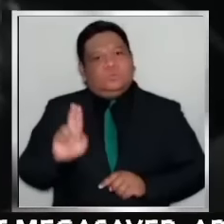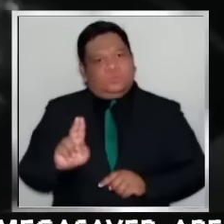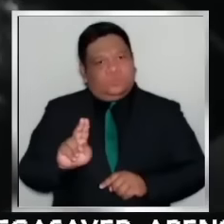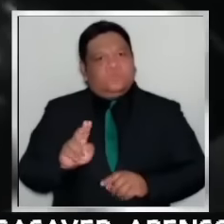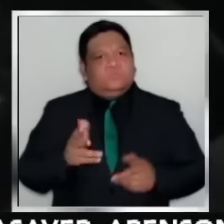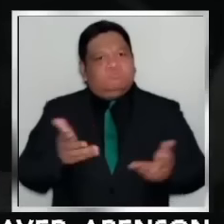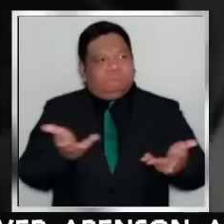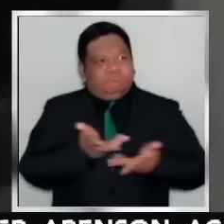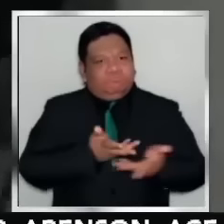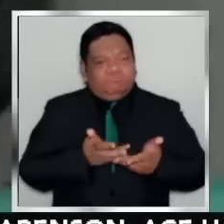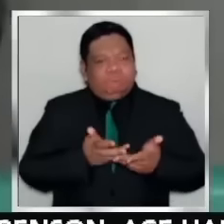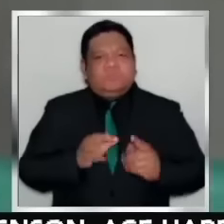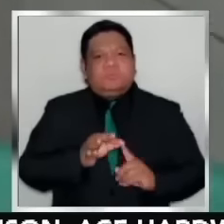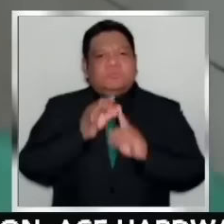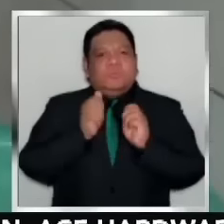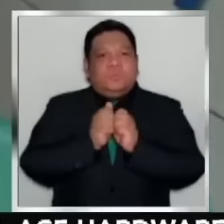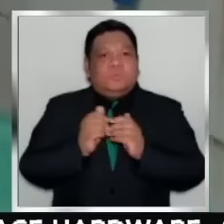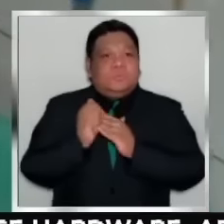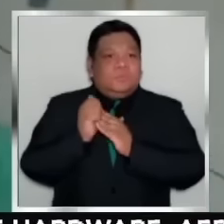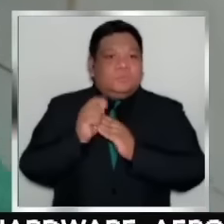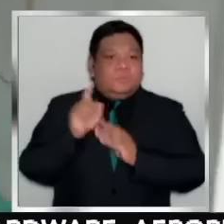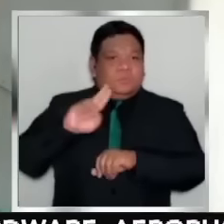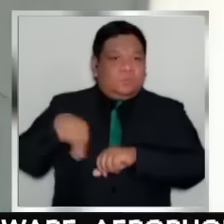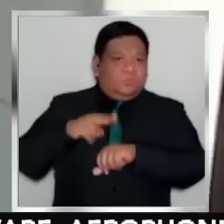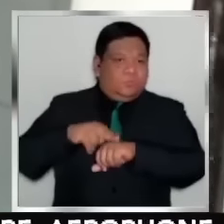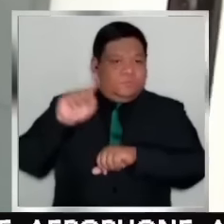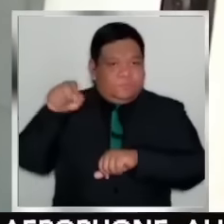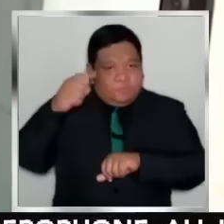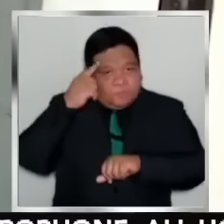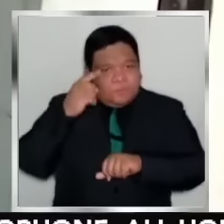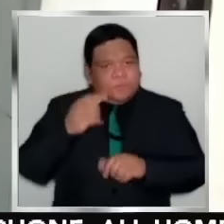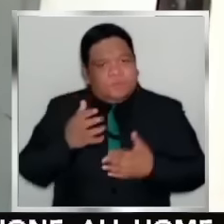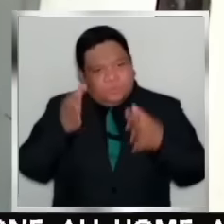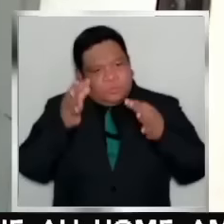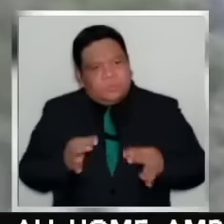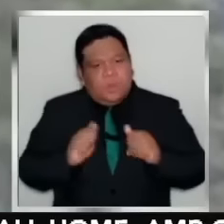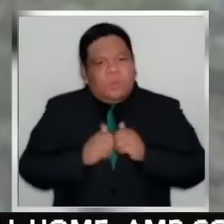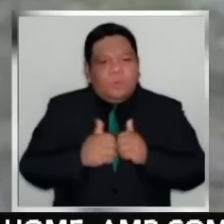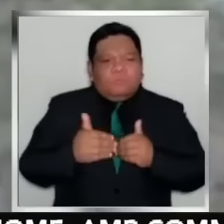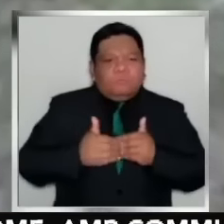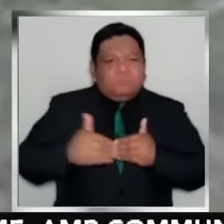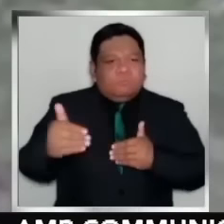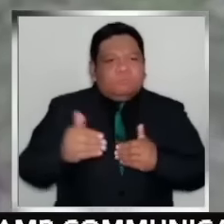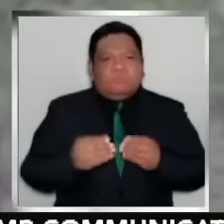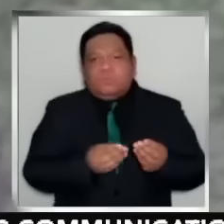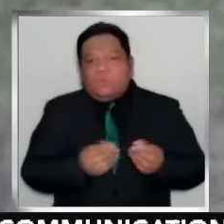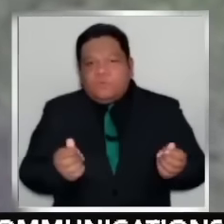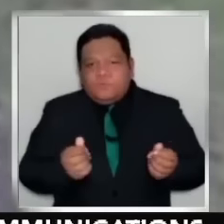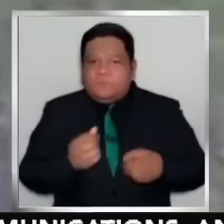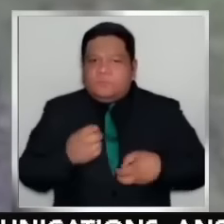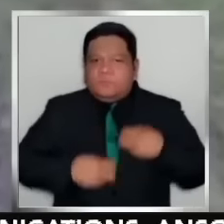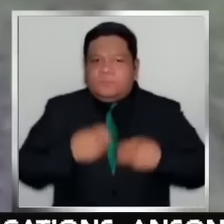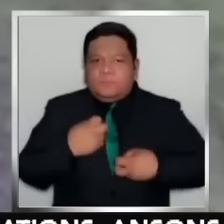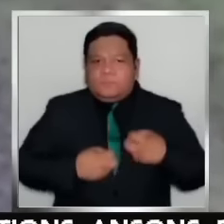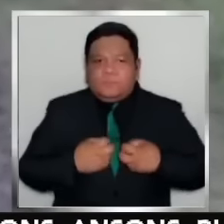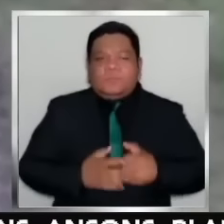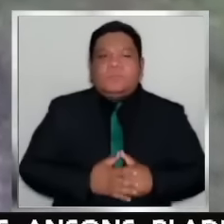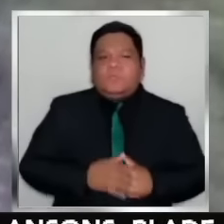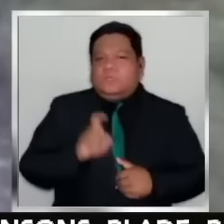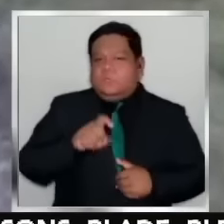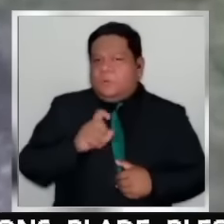of the national government, to determine long-term solutions. Kailangan po talaga watershed